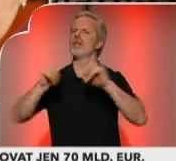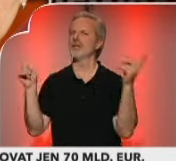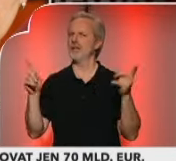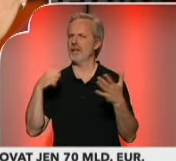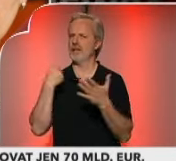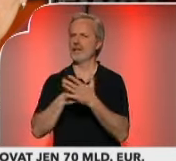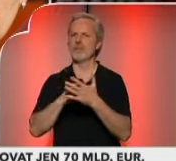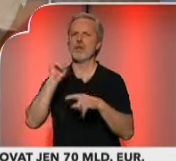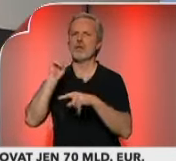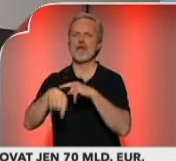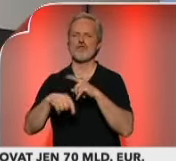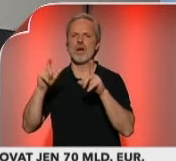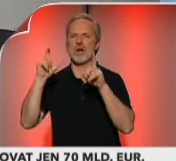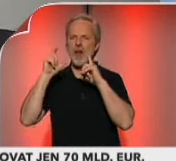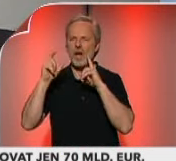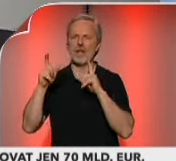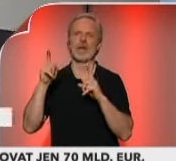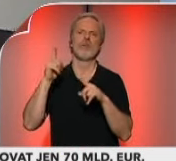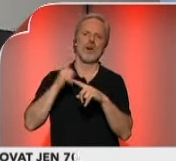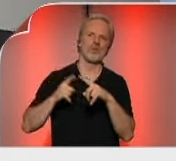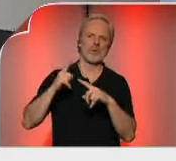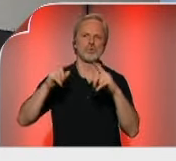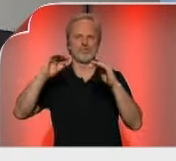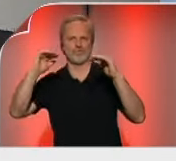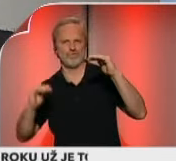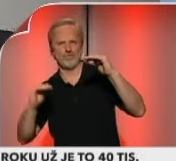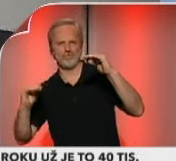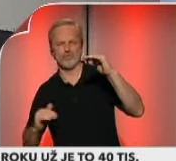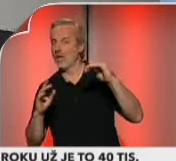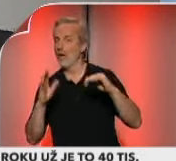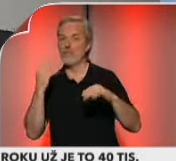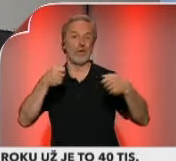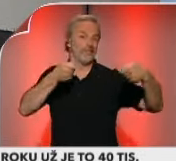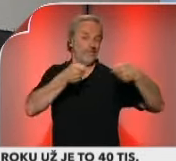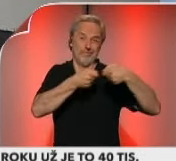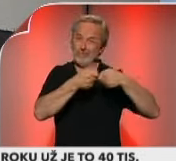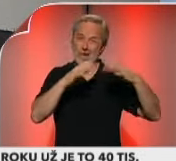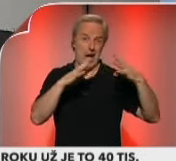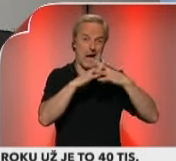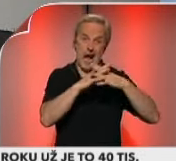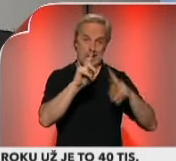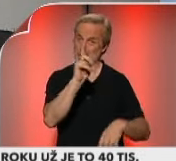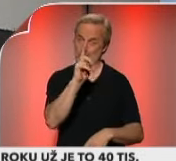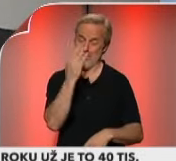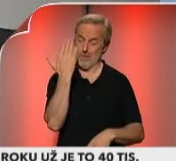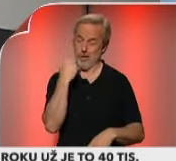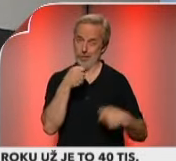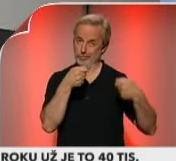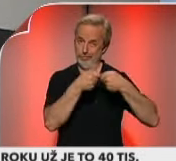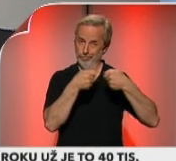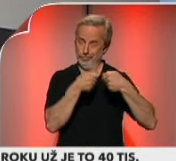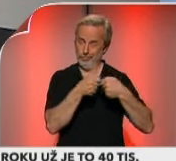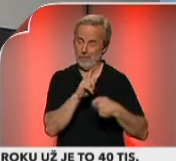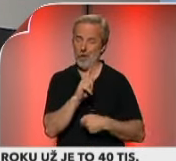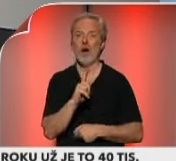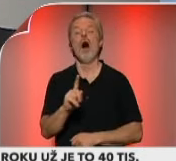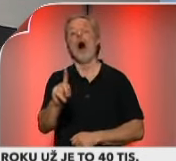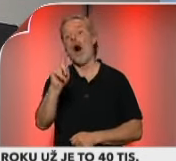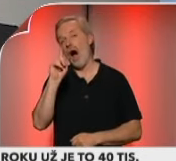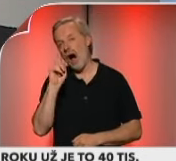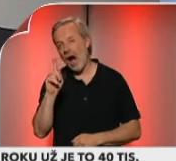že tam byla trochu ve stínu těch lidí kteří přímo obklopovali a podporovali Davida rá Nicméně